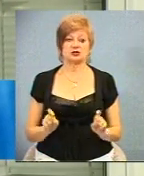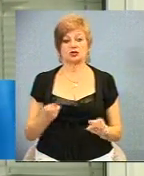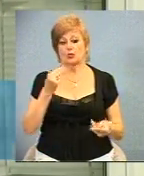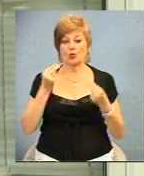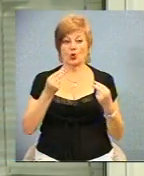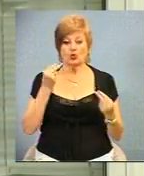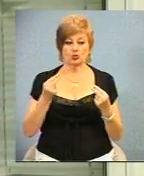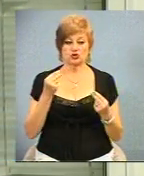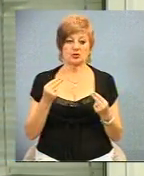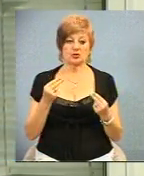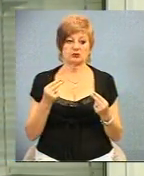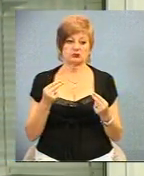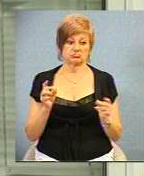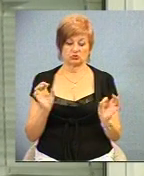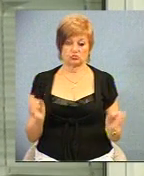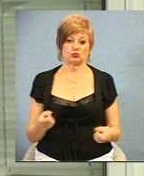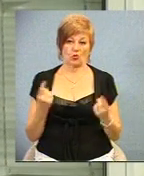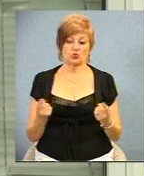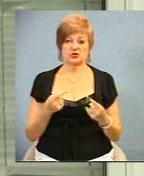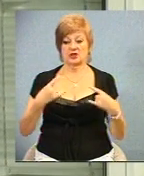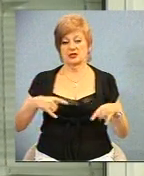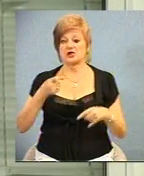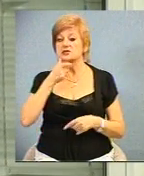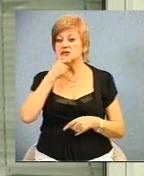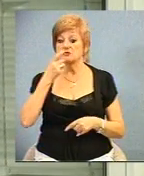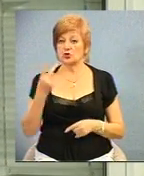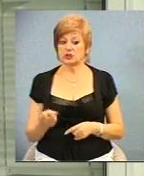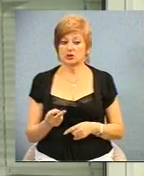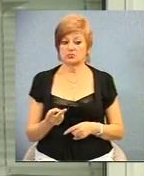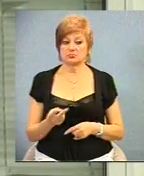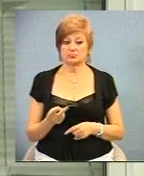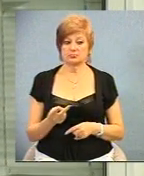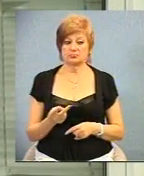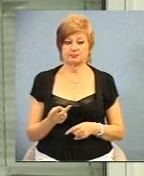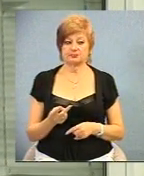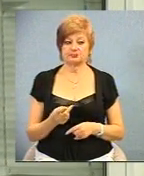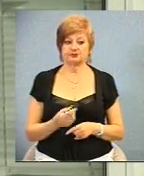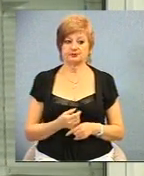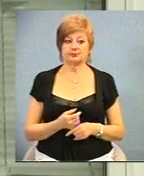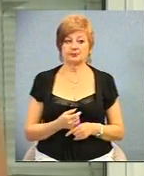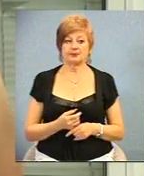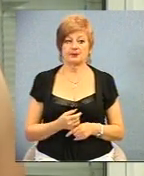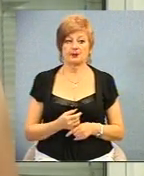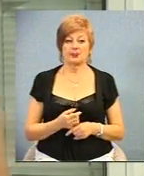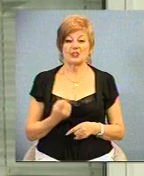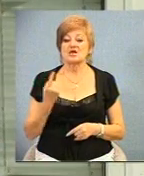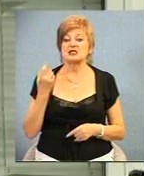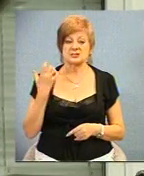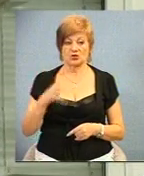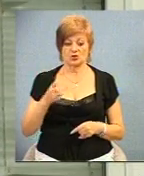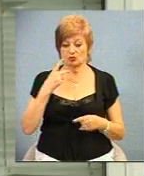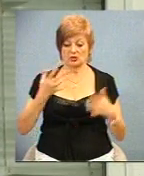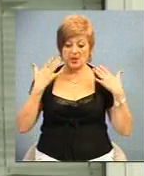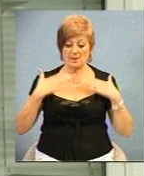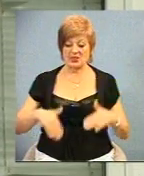сіли поужинали, всі поужинали, як би, і сіли телерозсмотреть. Ну, як об'яснити? Секунда дело. Платьице